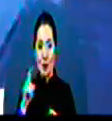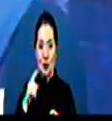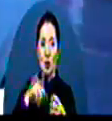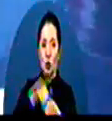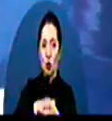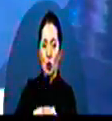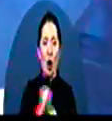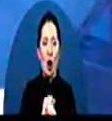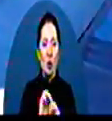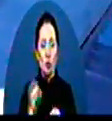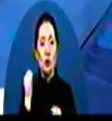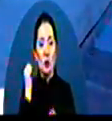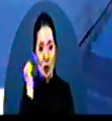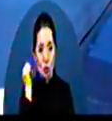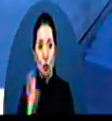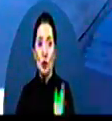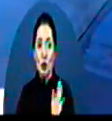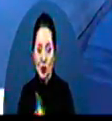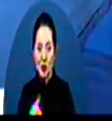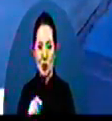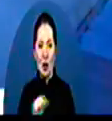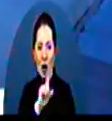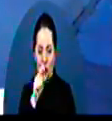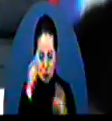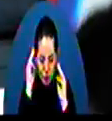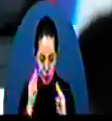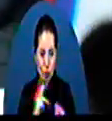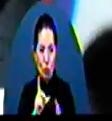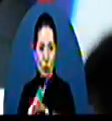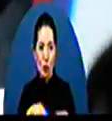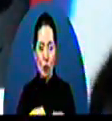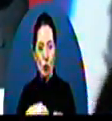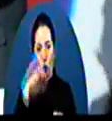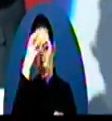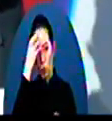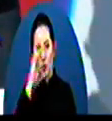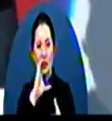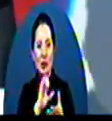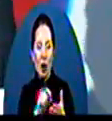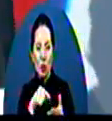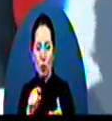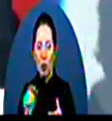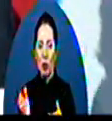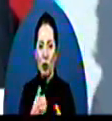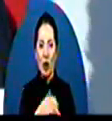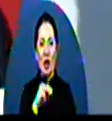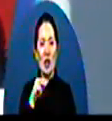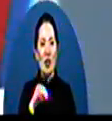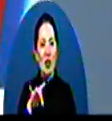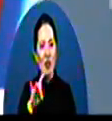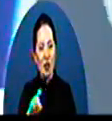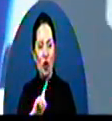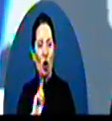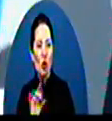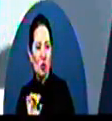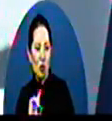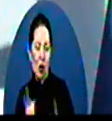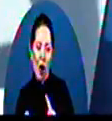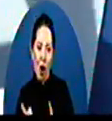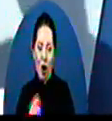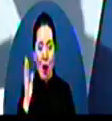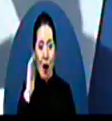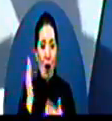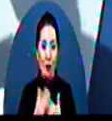ихэссэн. Асуудлыг шийдвэрлэх үүрэг хүлээс эрх баригчд нь өөрсдөө төрийн сангуудын хууц хөлмөж тендер концессор халаасаа зузаалж, авилгал